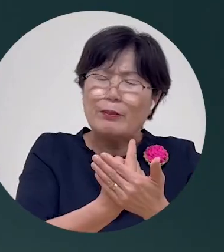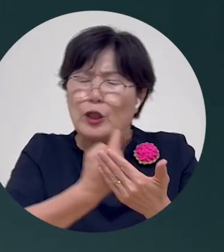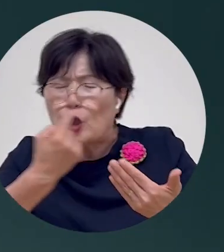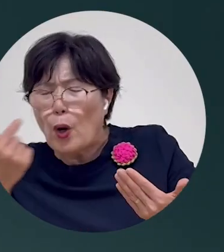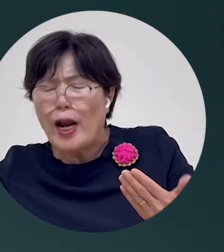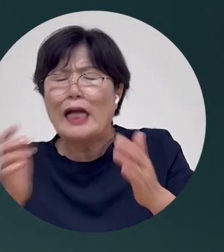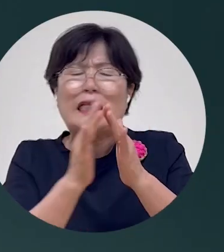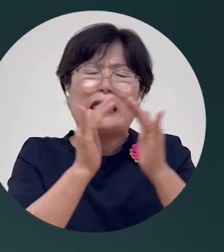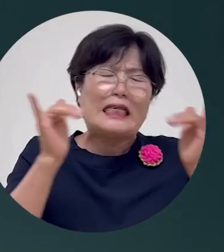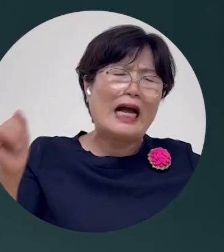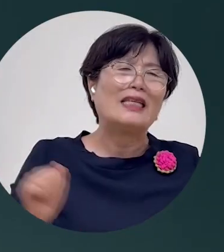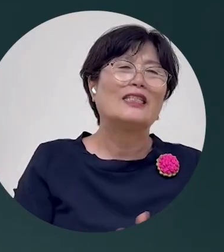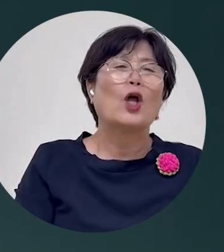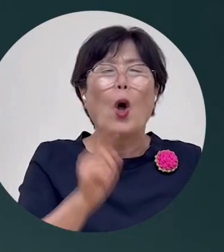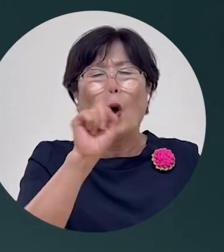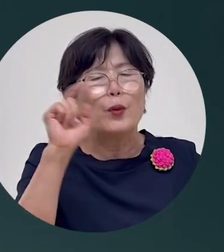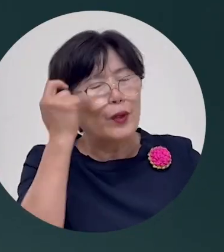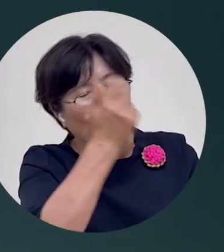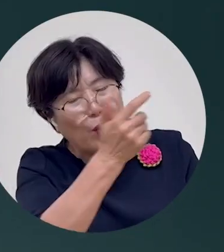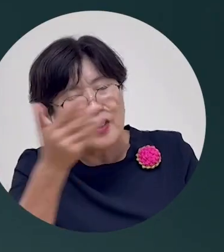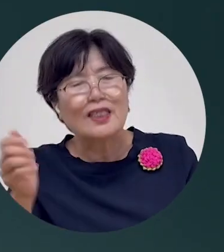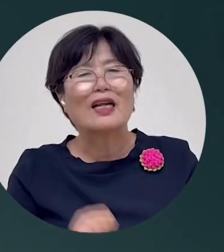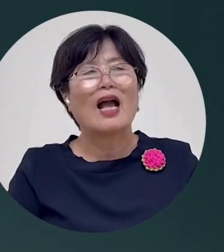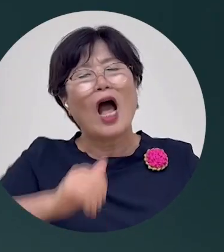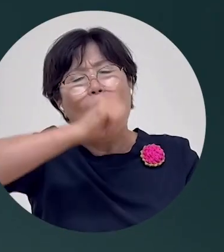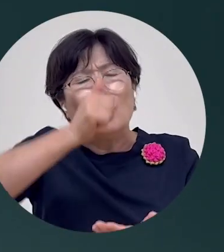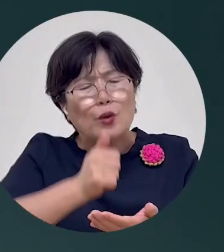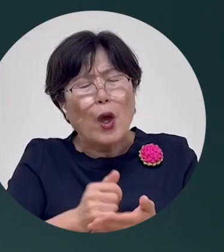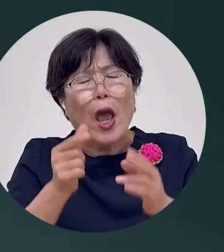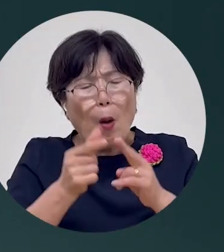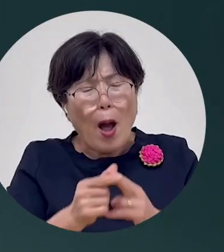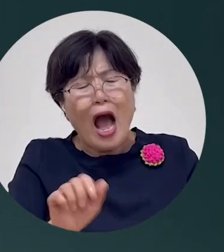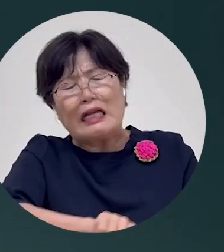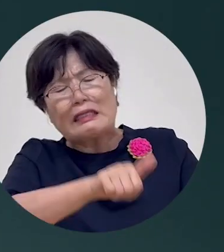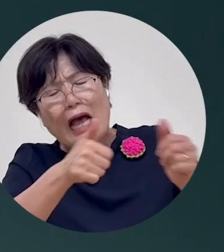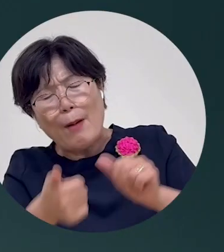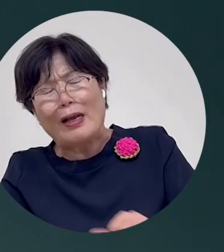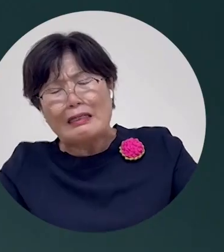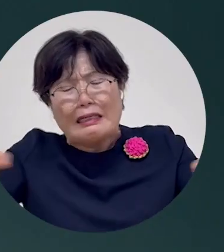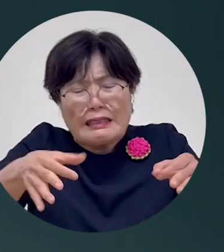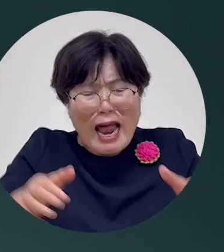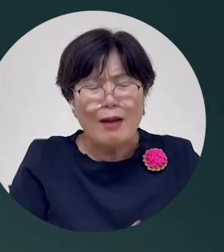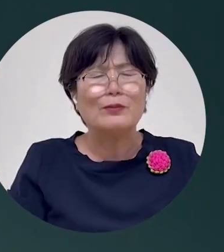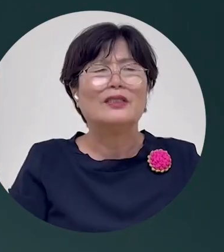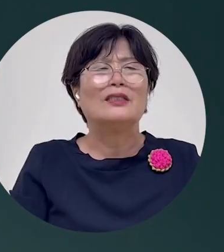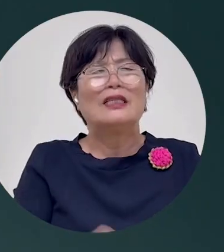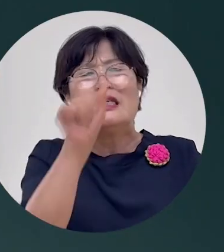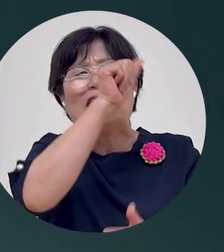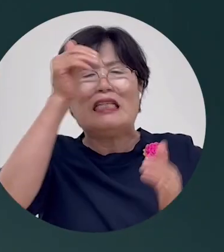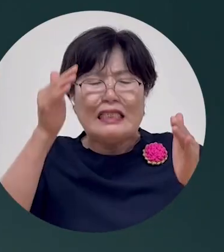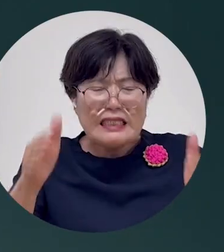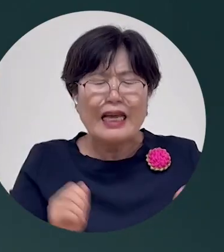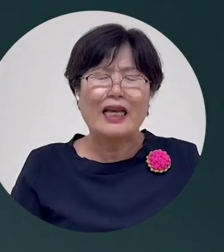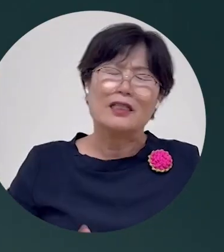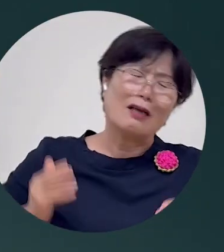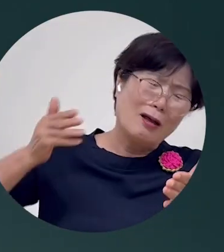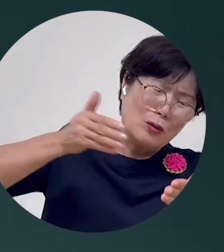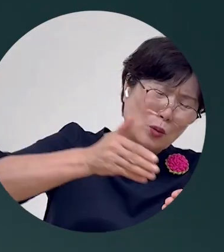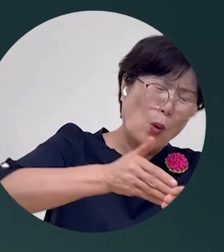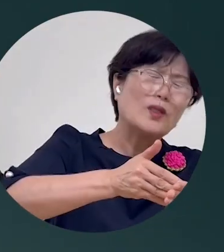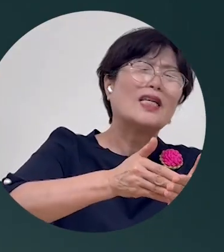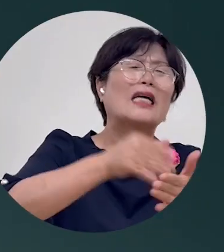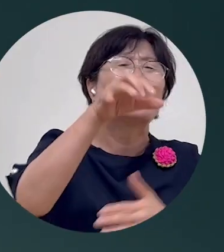인간은요, 어떻게 됐을까요? 죄와 사망이라는 짧은 인생의 종착점